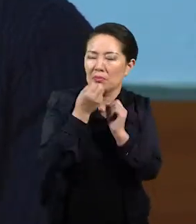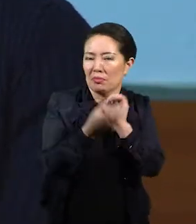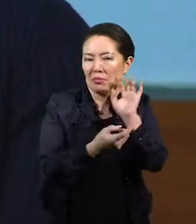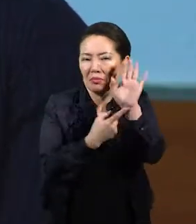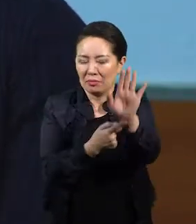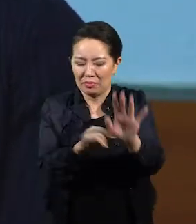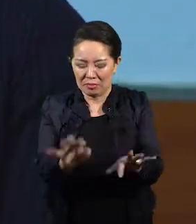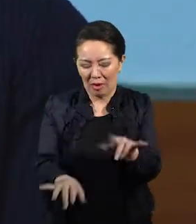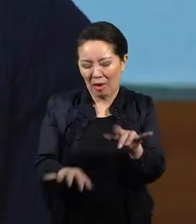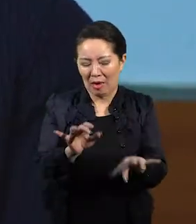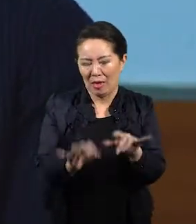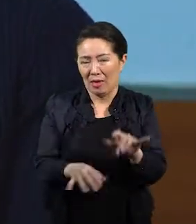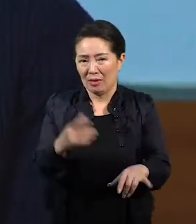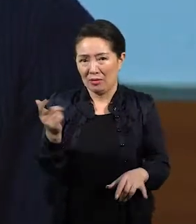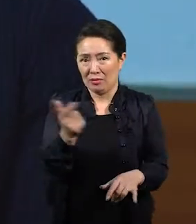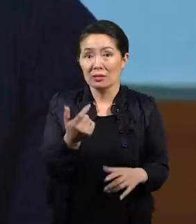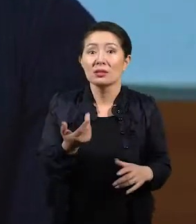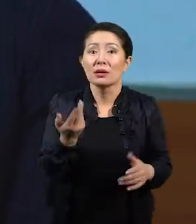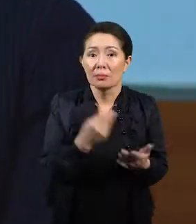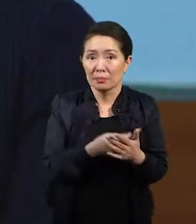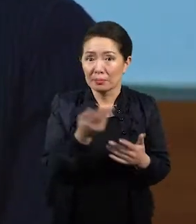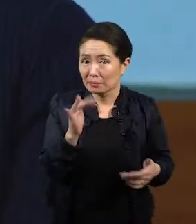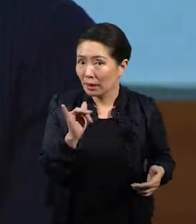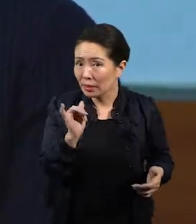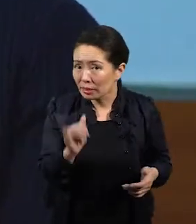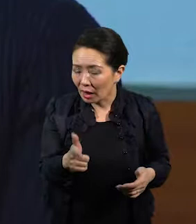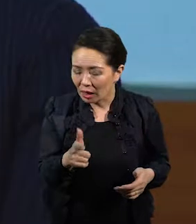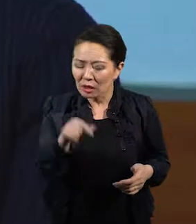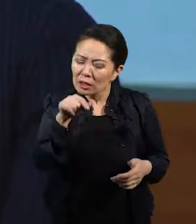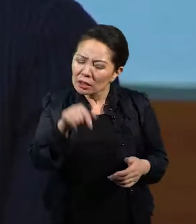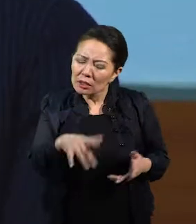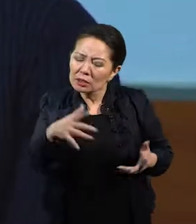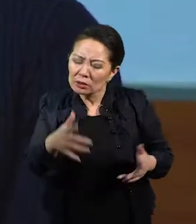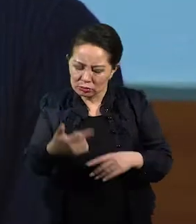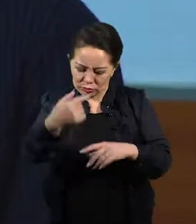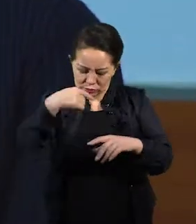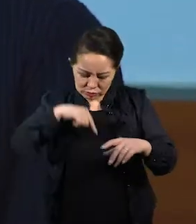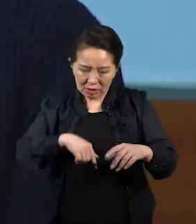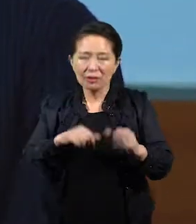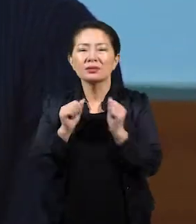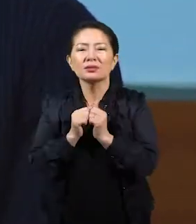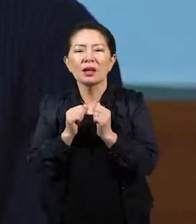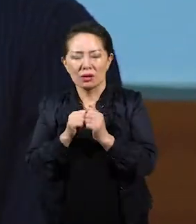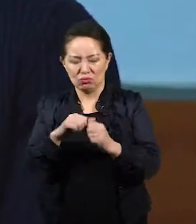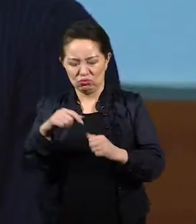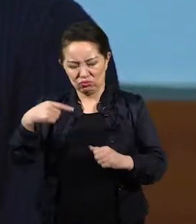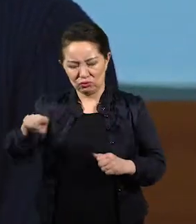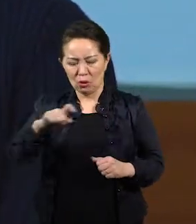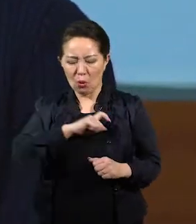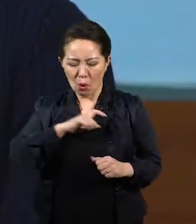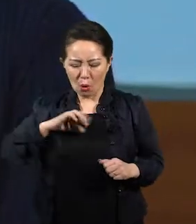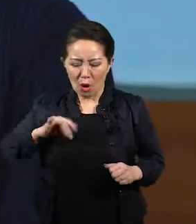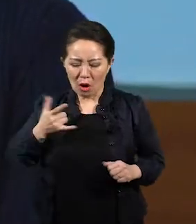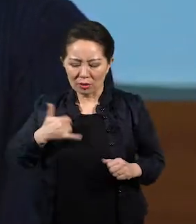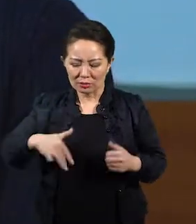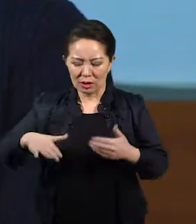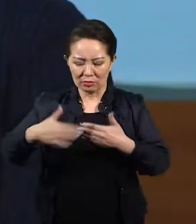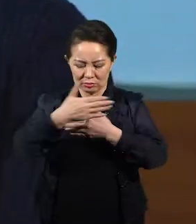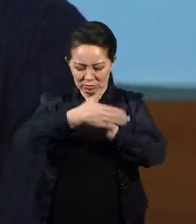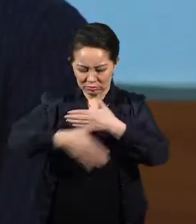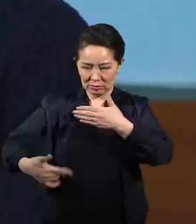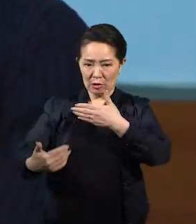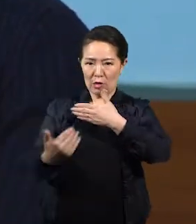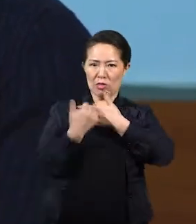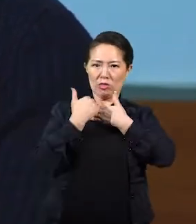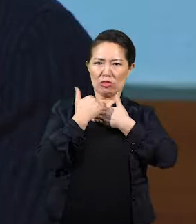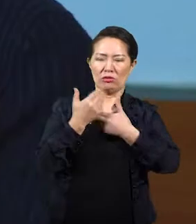адилтгаж ингэж зүүрлэх тохиолдол гардаг. Энэний юу гэх юм бол нөгөө найздаа хувийн орон зайд нь сөргөөр нөлөөлдөг. Та